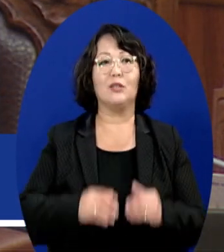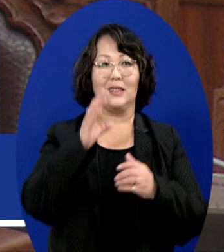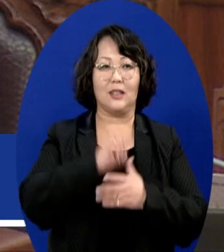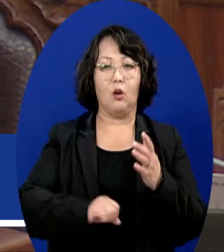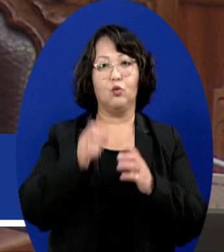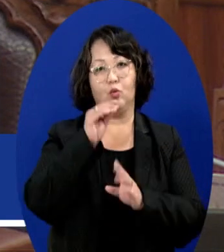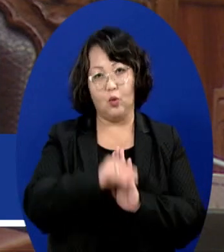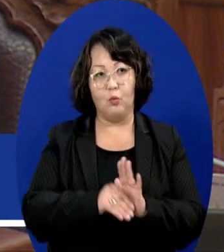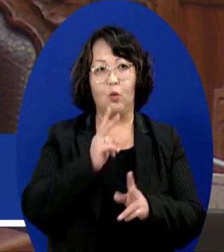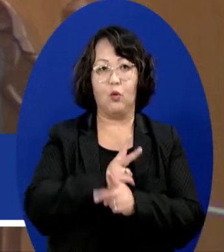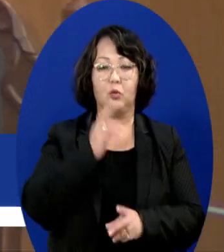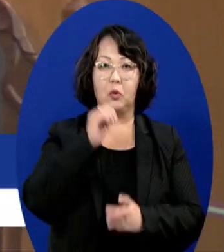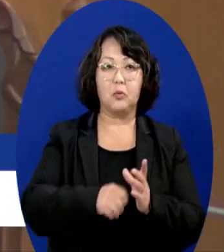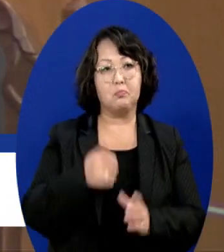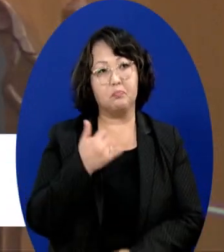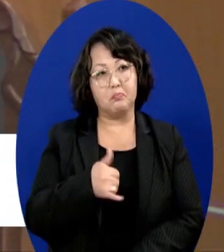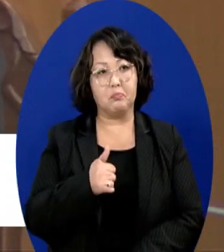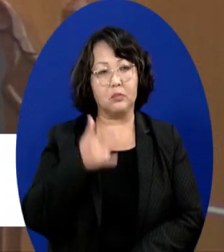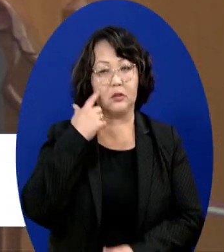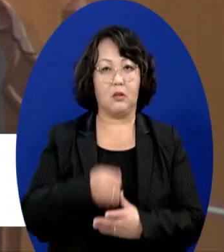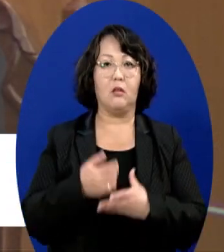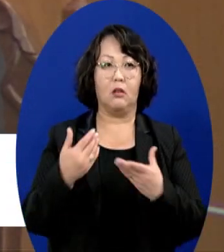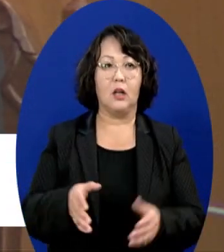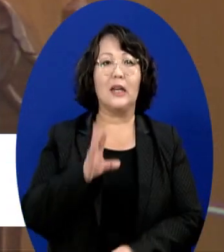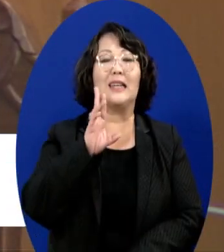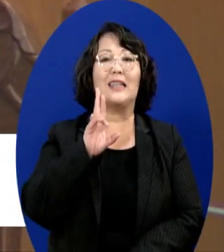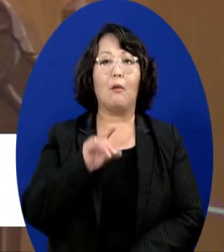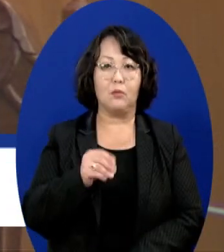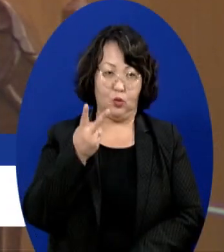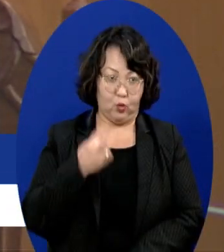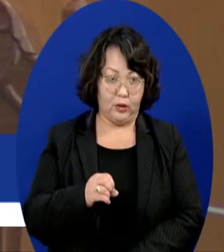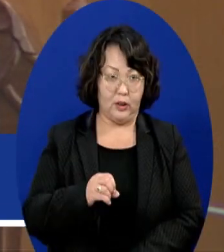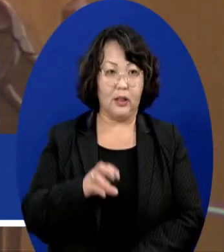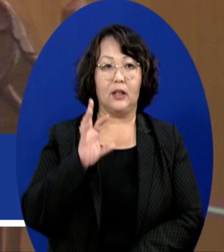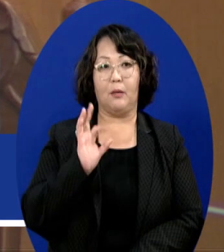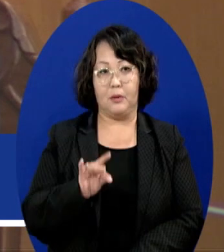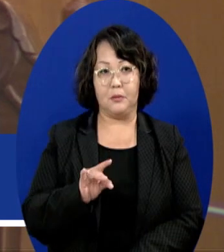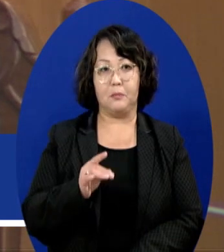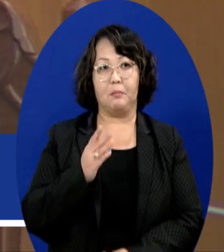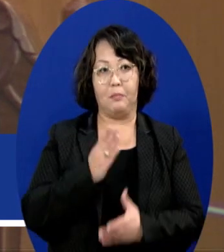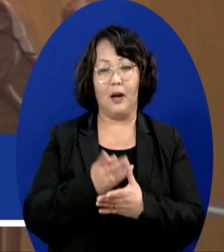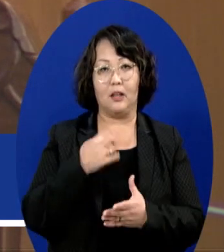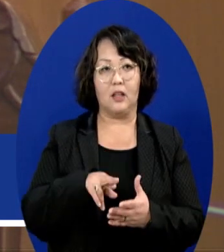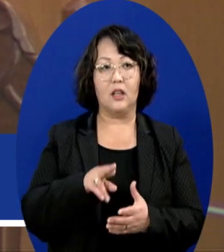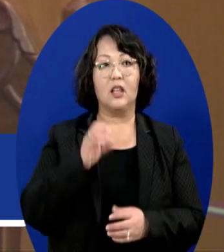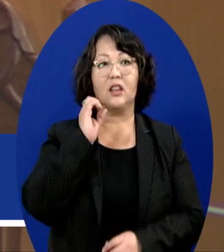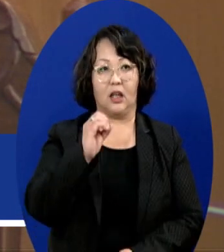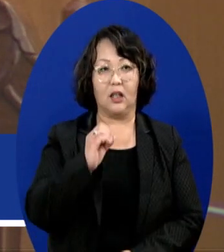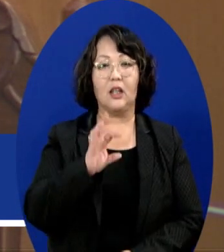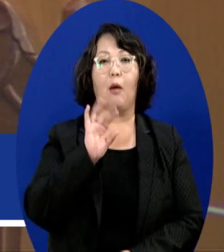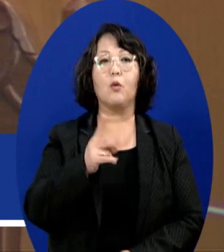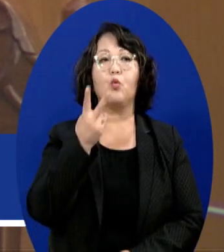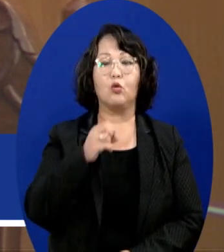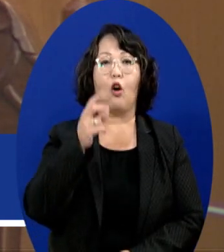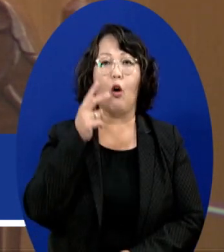хуйланд оруулж өгөх юм яасан бэ гэж бодож байгаа. Ямар тохиолдолд ямар нөхцөлд нэг дөрөв байх. Ямар нөхцөлд 2000 байх.